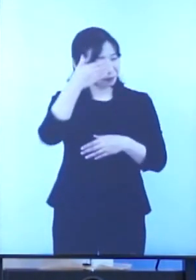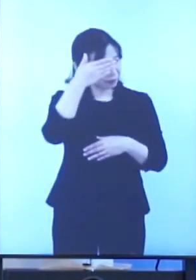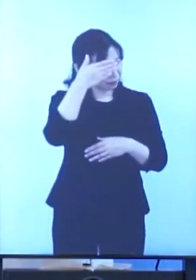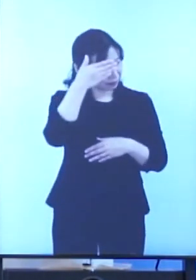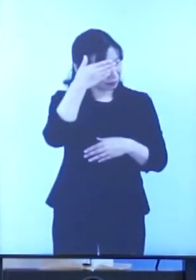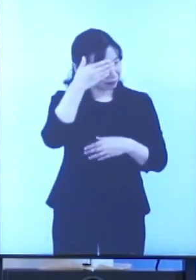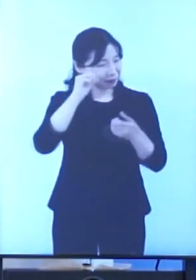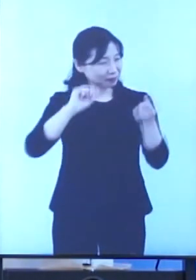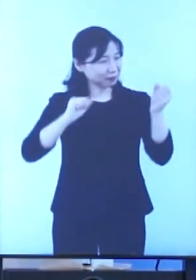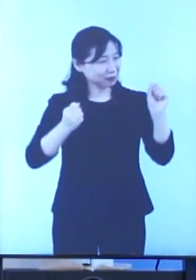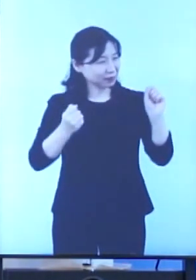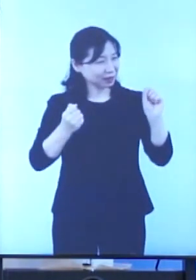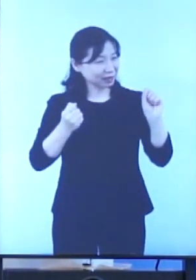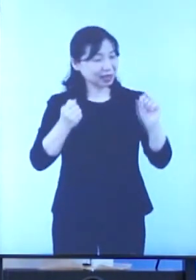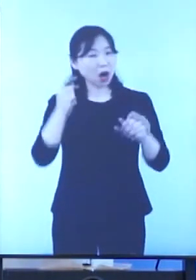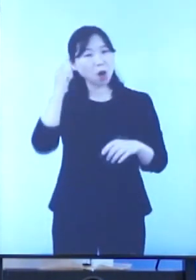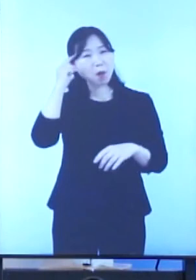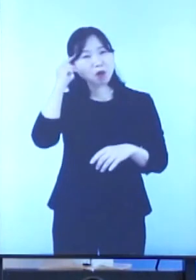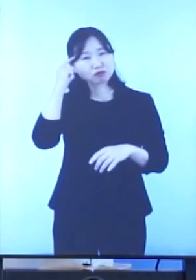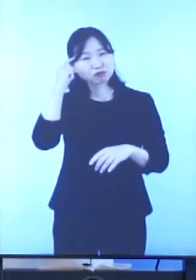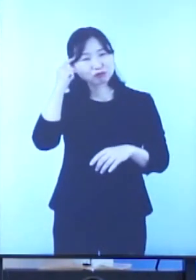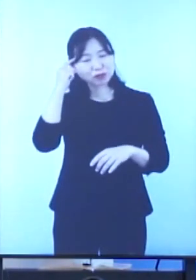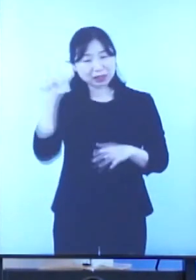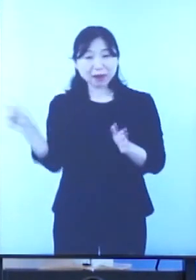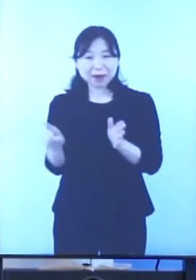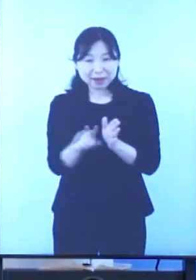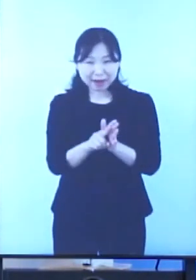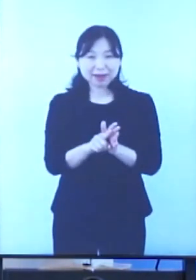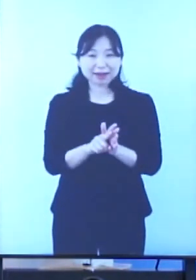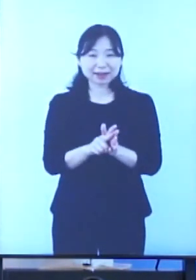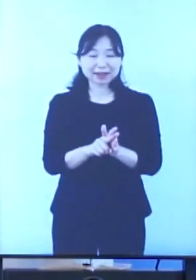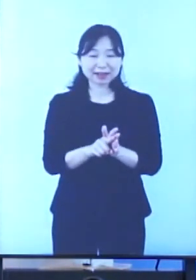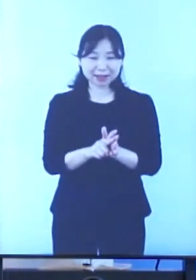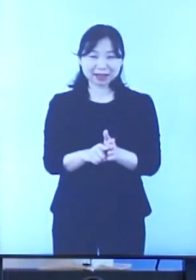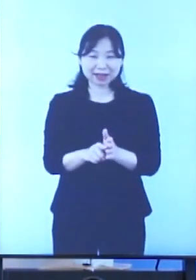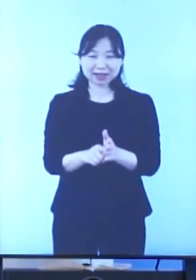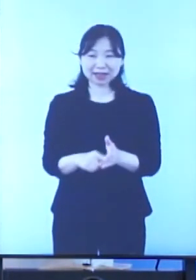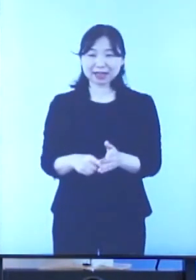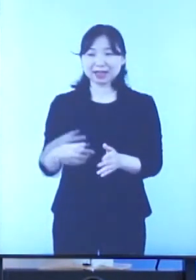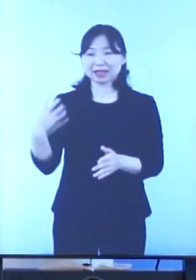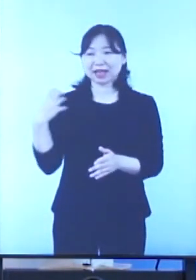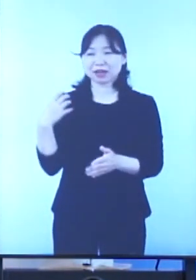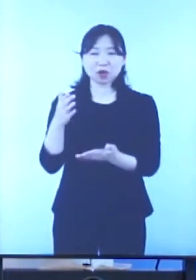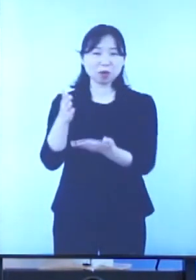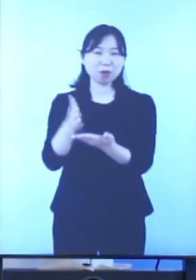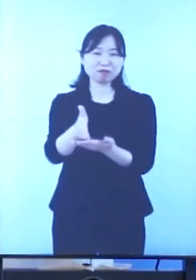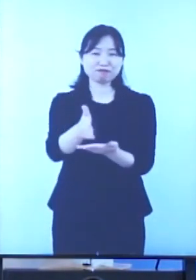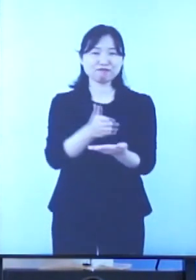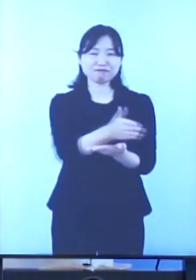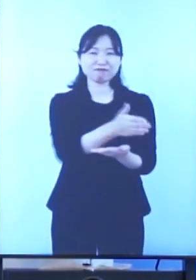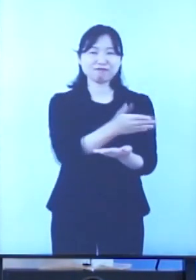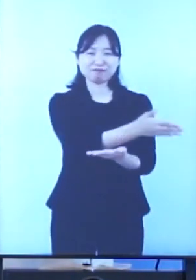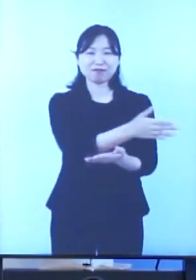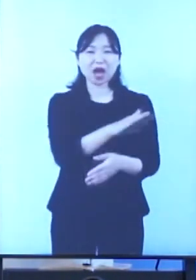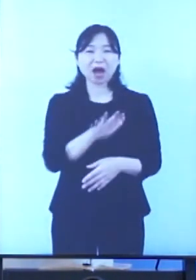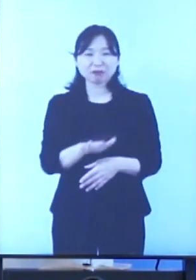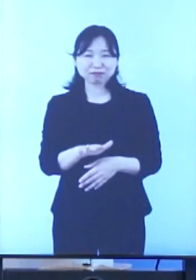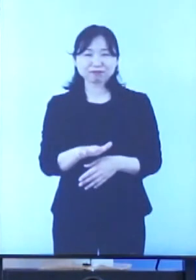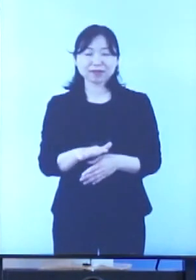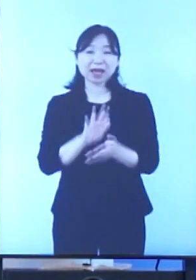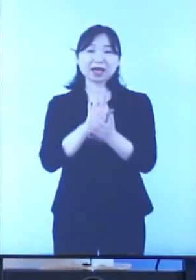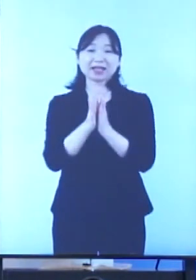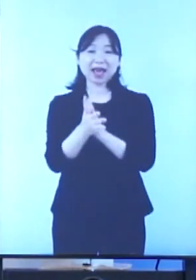ではないかと思っています。管轄もそれぞれ分かれて、おりますし、 我々県が直